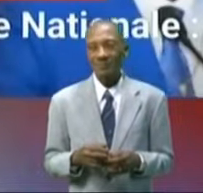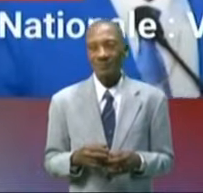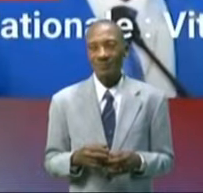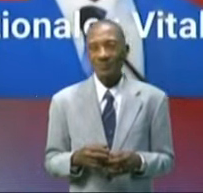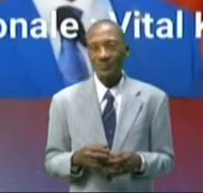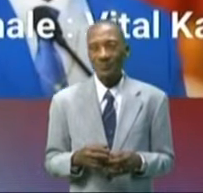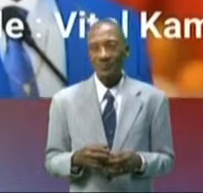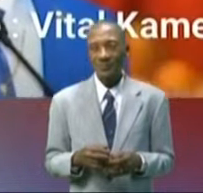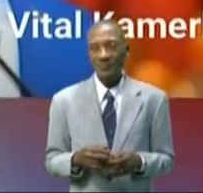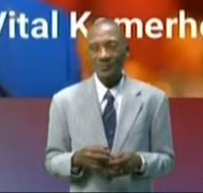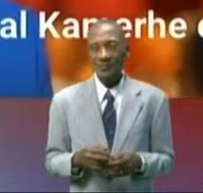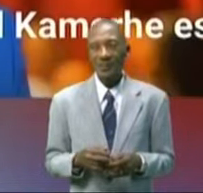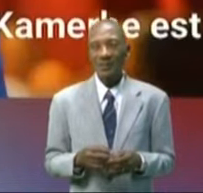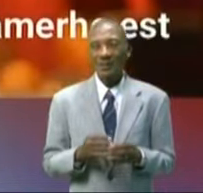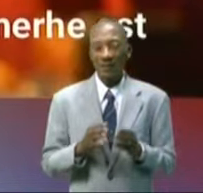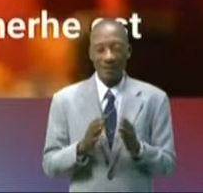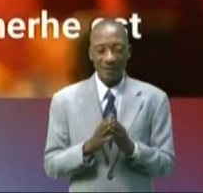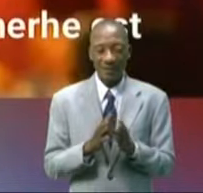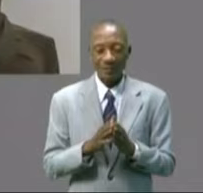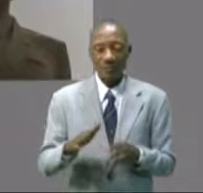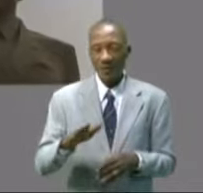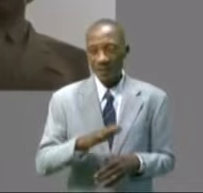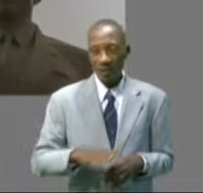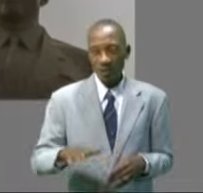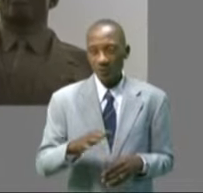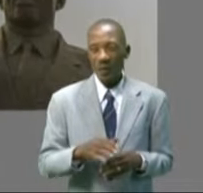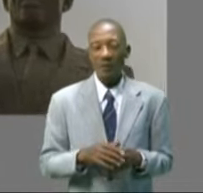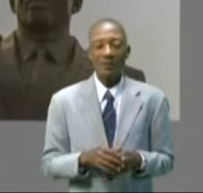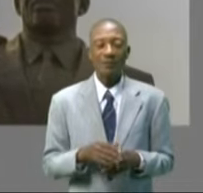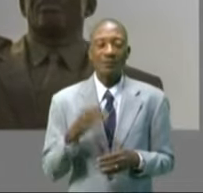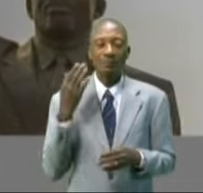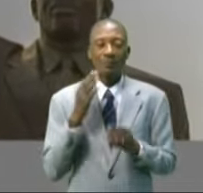Assemblée nationale, Vital Kamerhe de retour, annonce